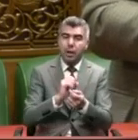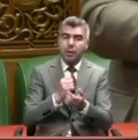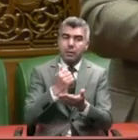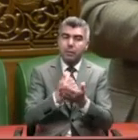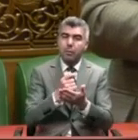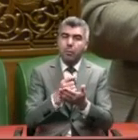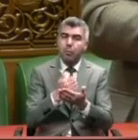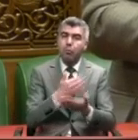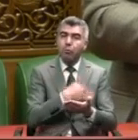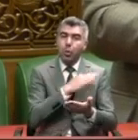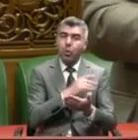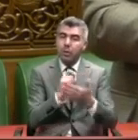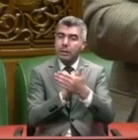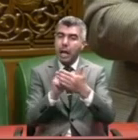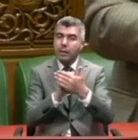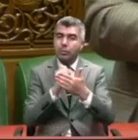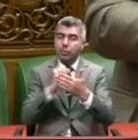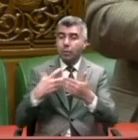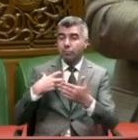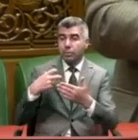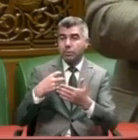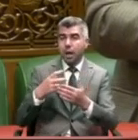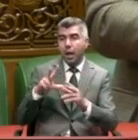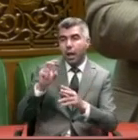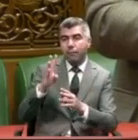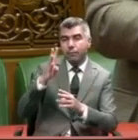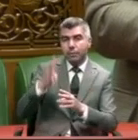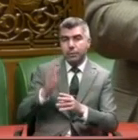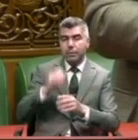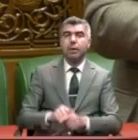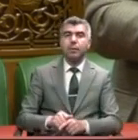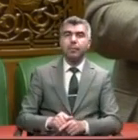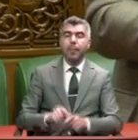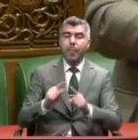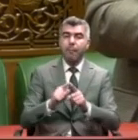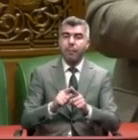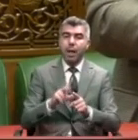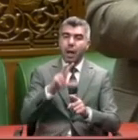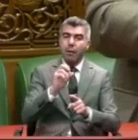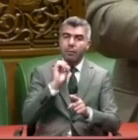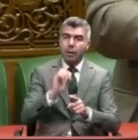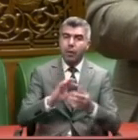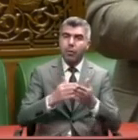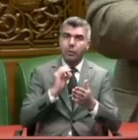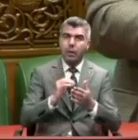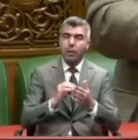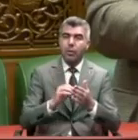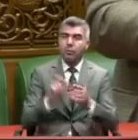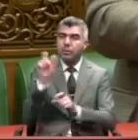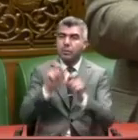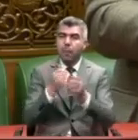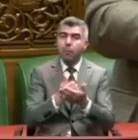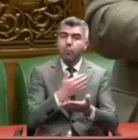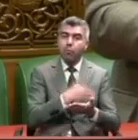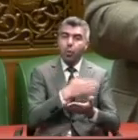بالمحاسبه وتجريم الاسراء الغير المشروع توسيع مجال تطبيق نظام التصريح بالممتلكات يشمل كل الذين يتقلدون